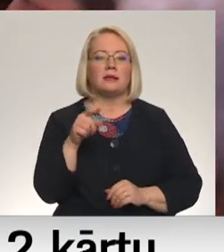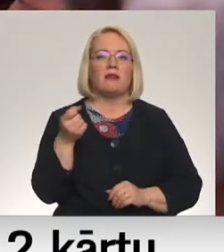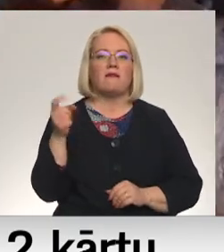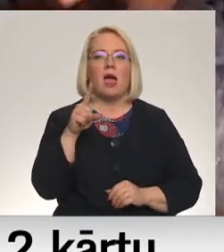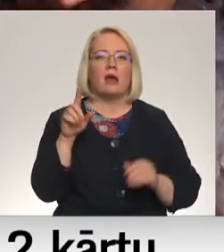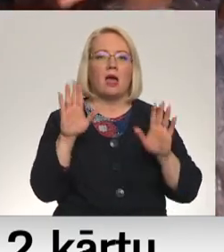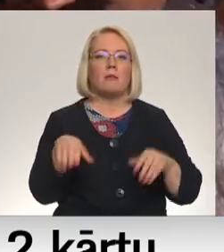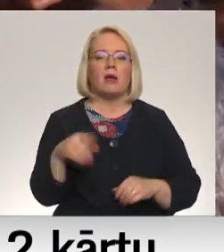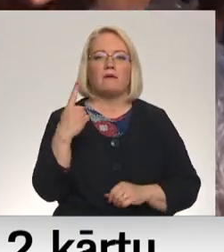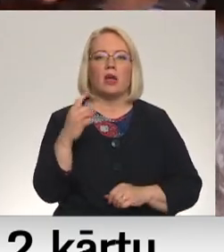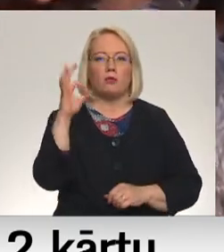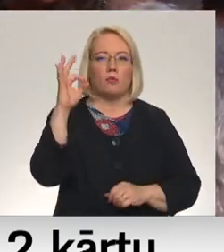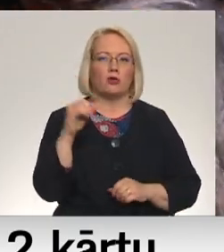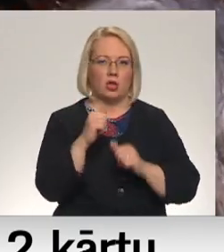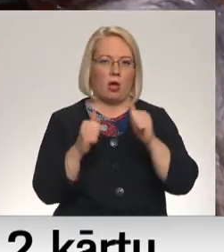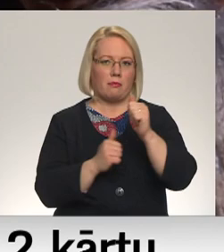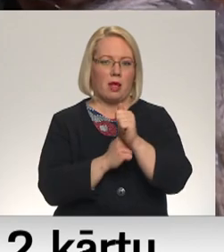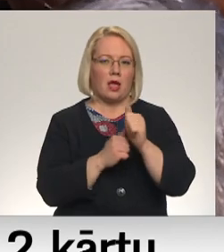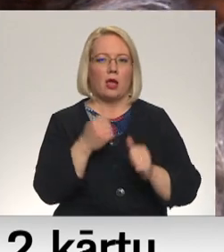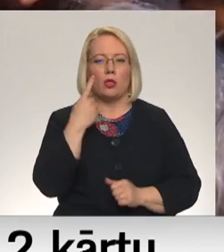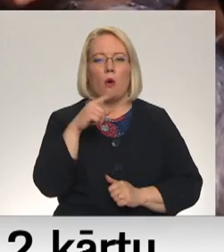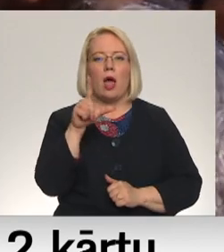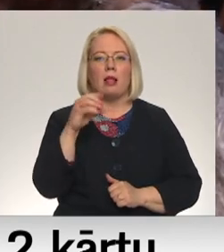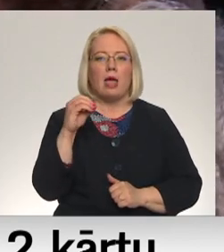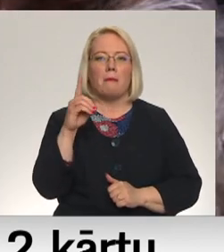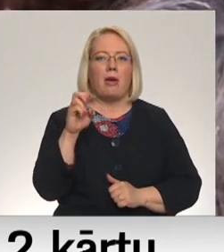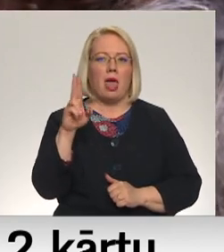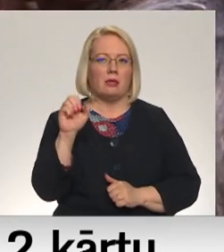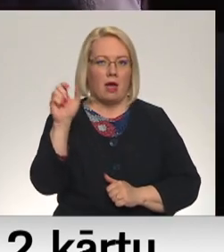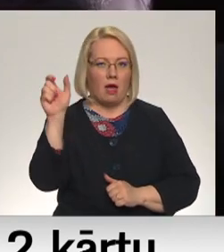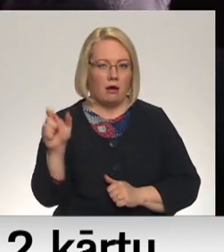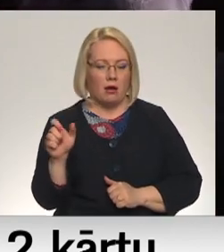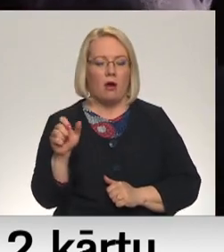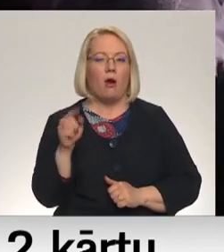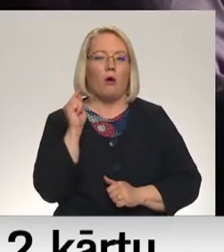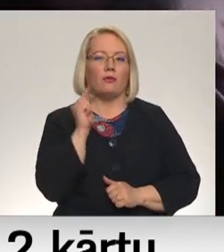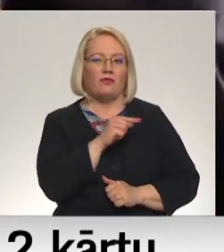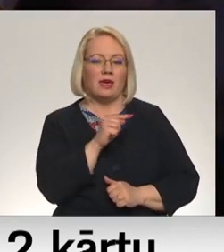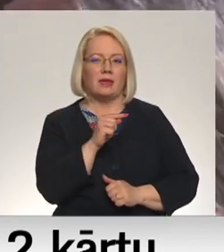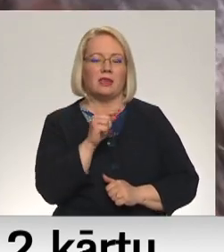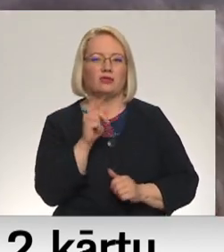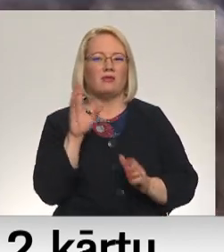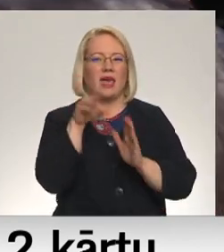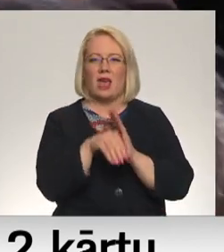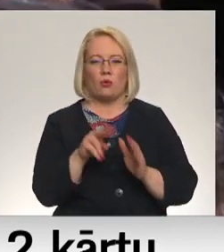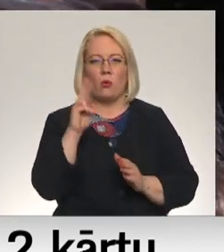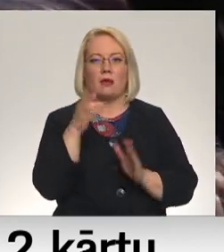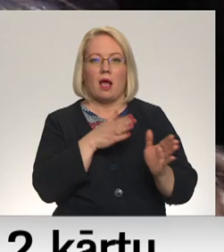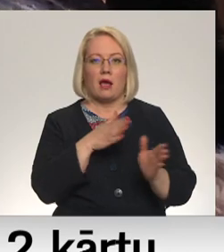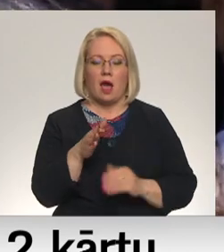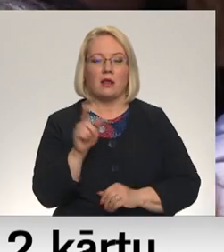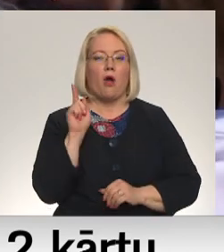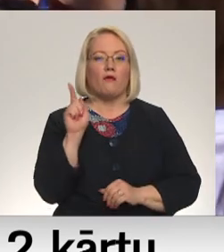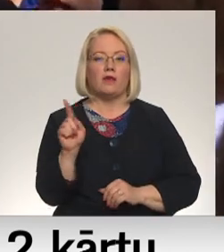nekā par procentu viņš atpaliek no Marinas Le Penas. Un viņa vēstījums, tātad viņš neiekļūst otrajā kārtā, un viņa vēstījums uz